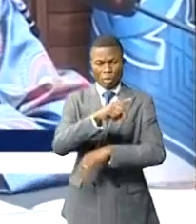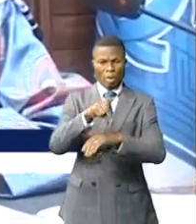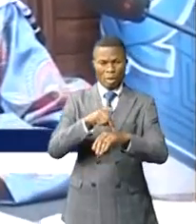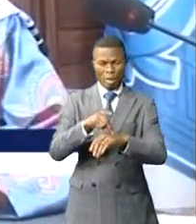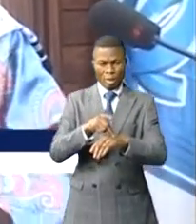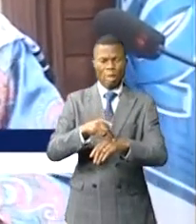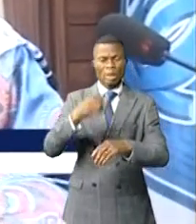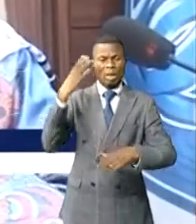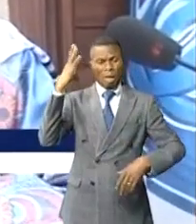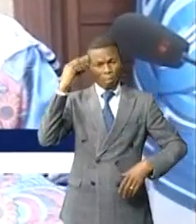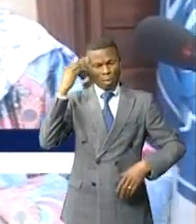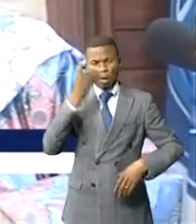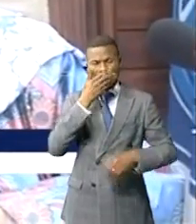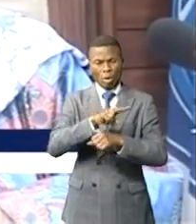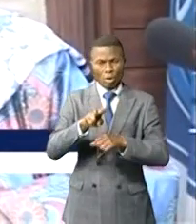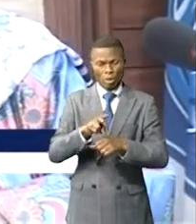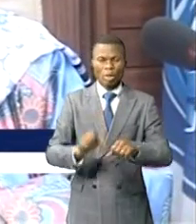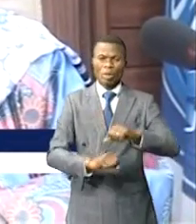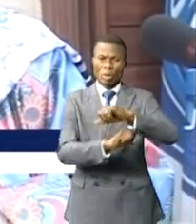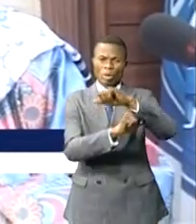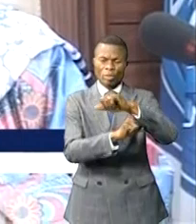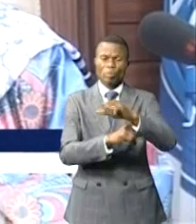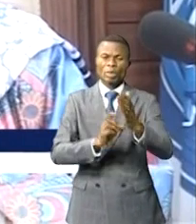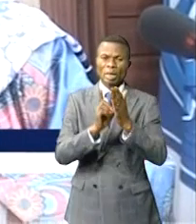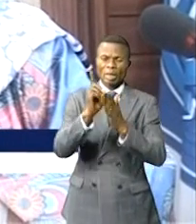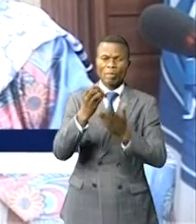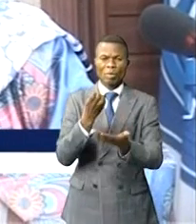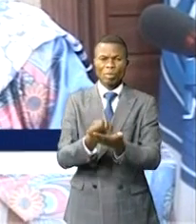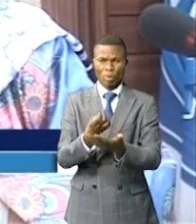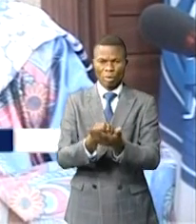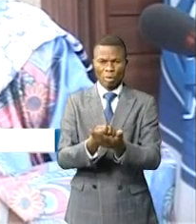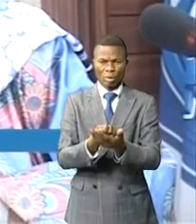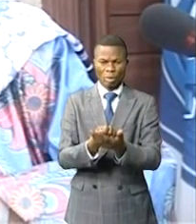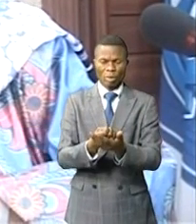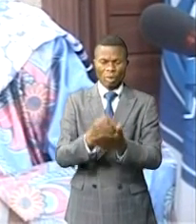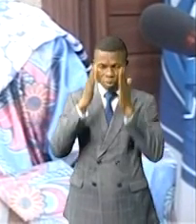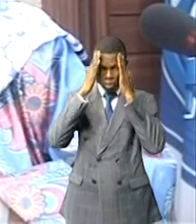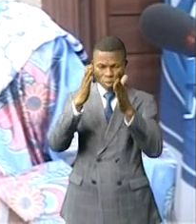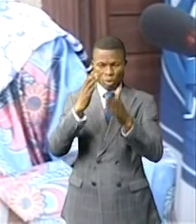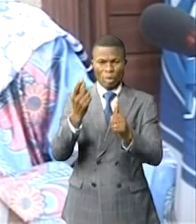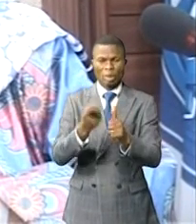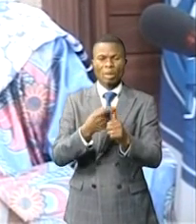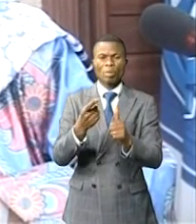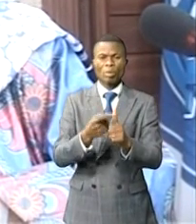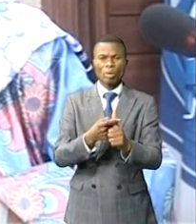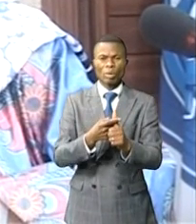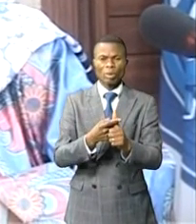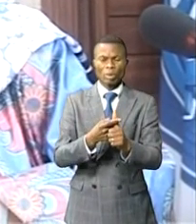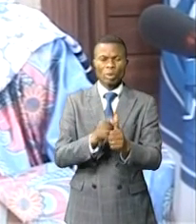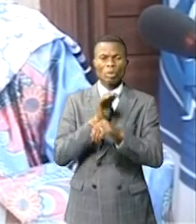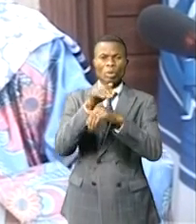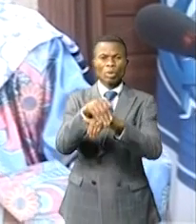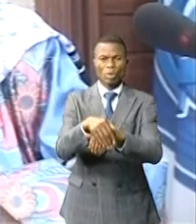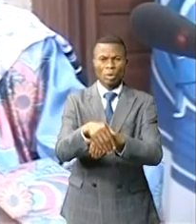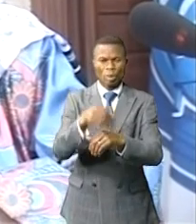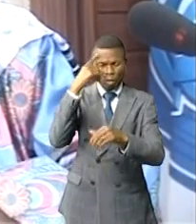crise sanitaire en vue de soutenir la relance économique. L'idée d'accorder une attention particulière aux implications pour